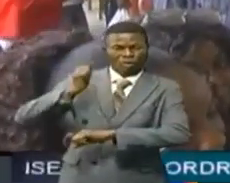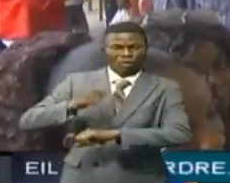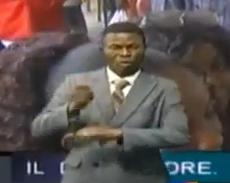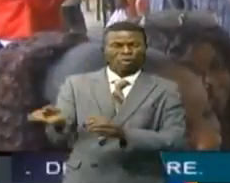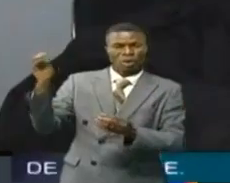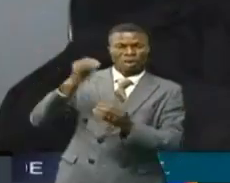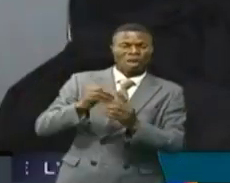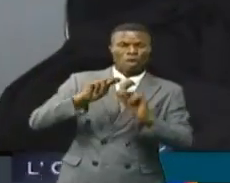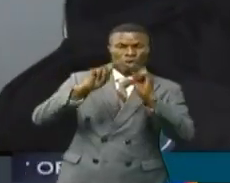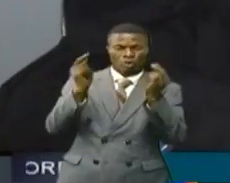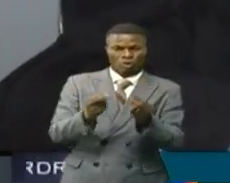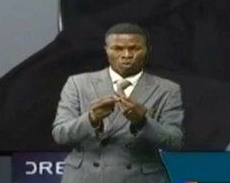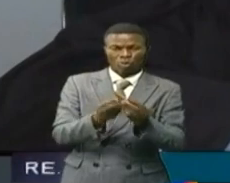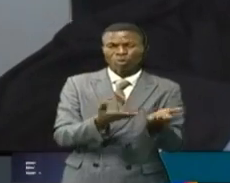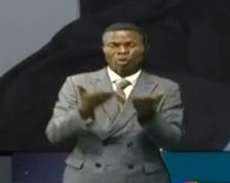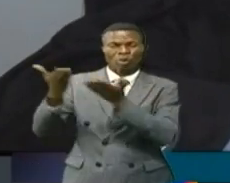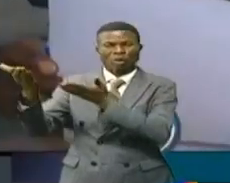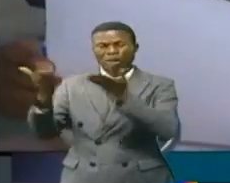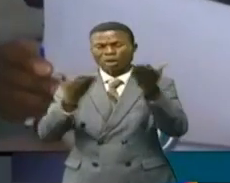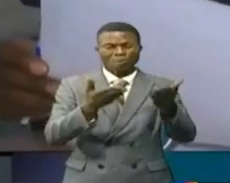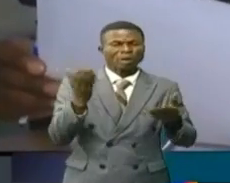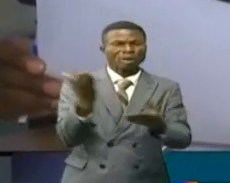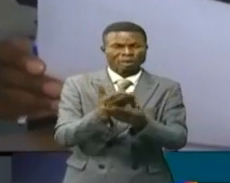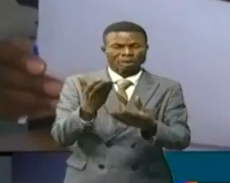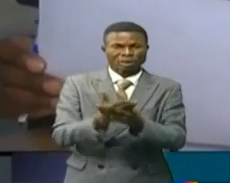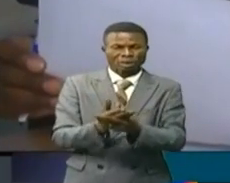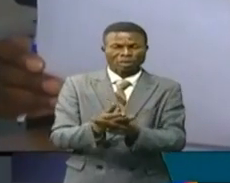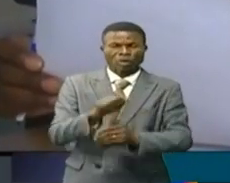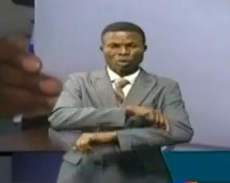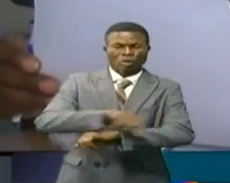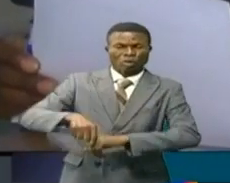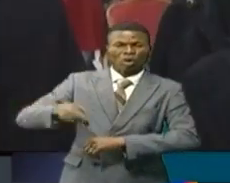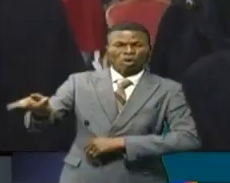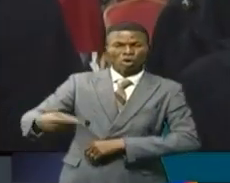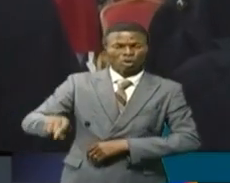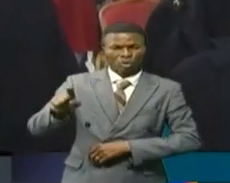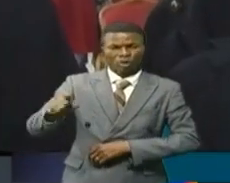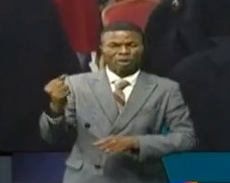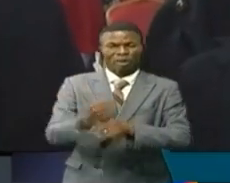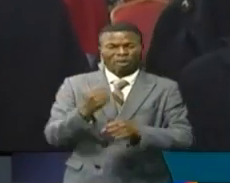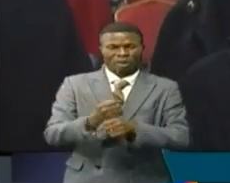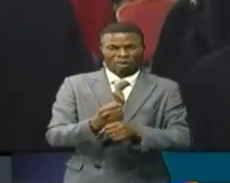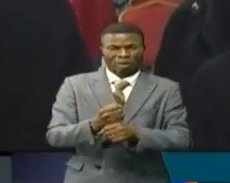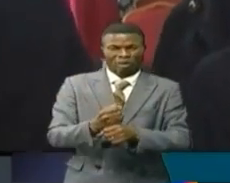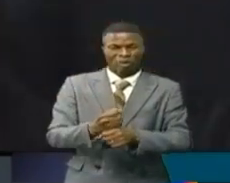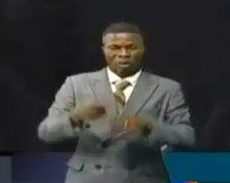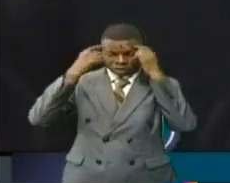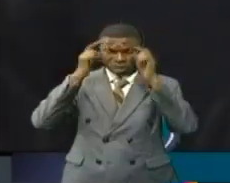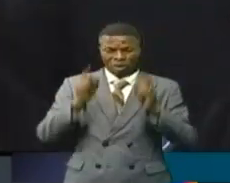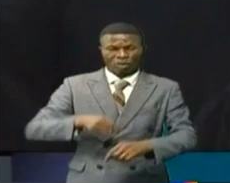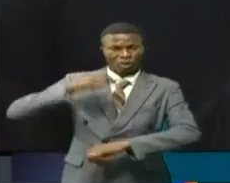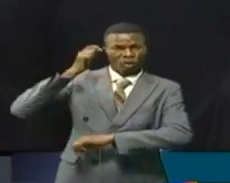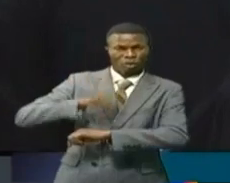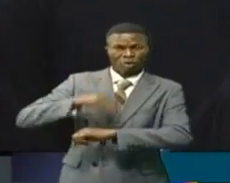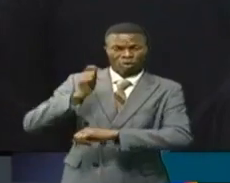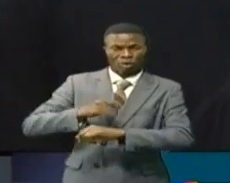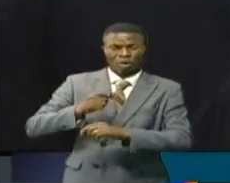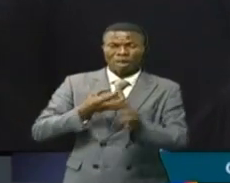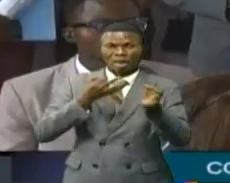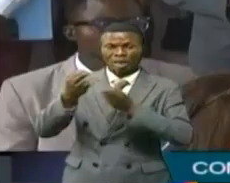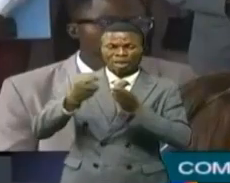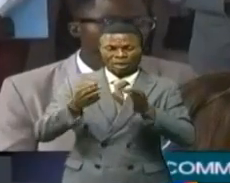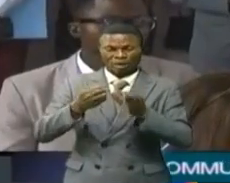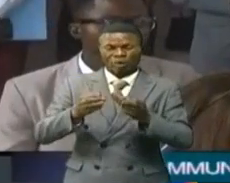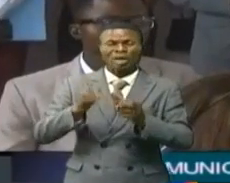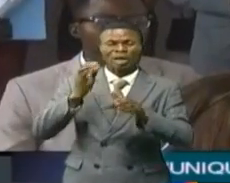de huissiers du ressort de la cour d'appel de la Gombe. Leur mission, exécuter les décisions de justice et signifier les